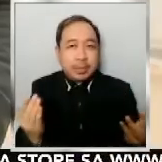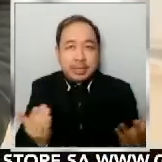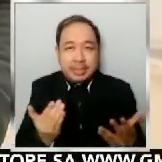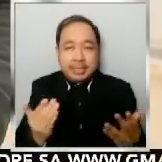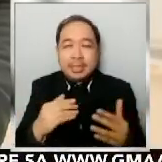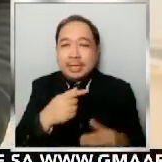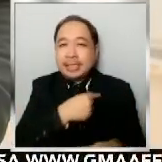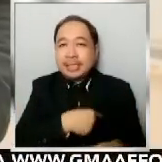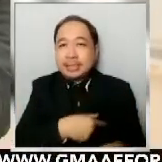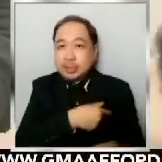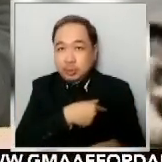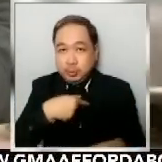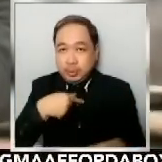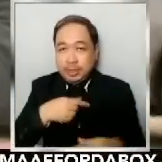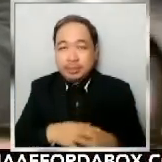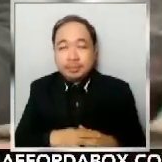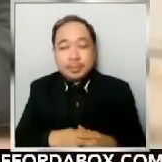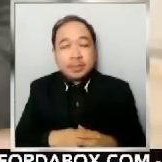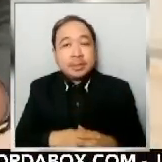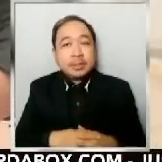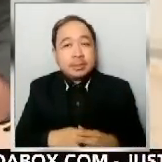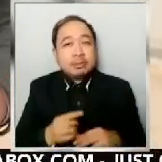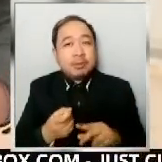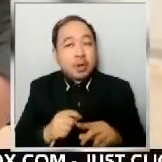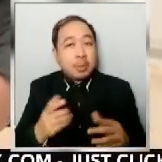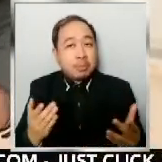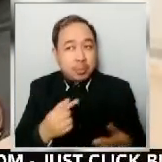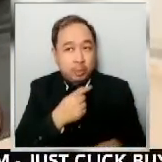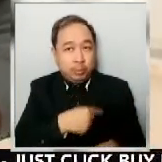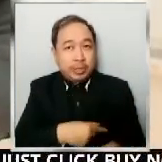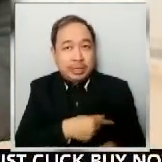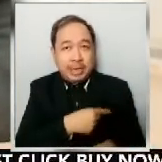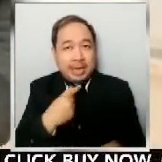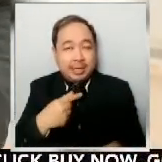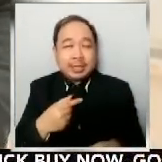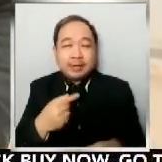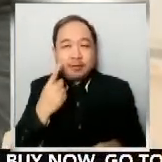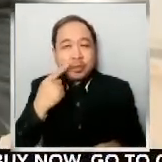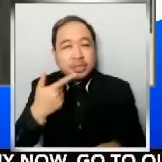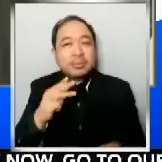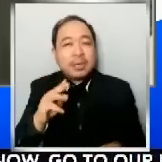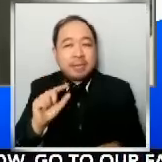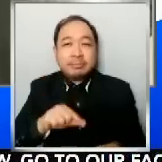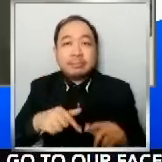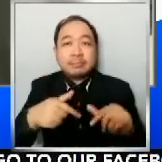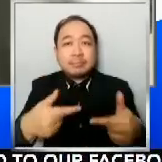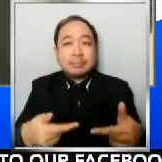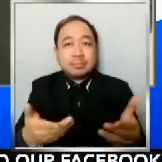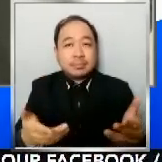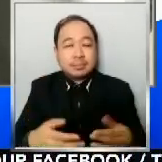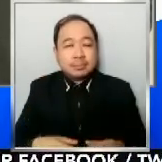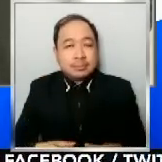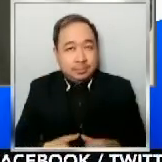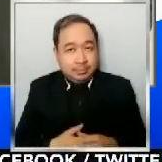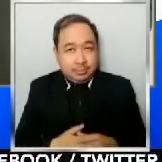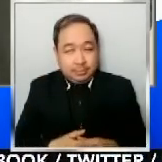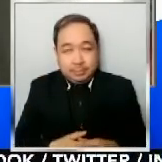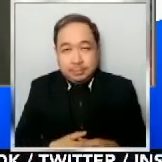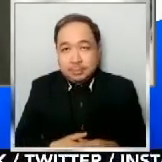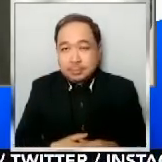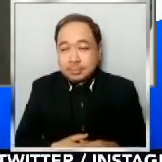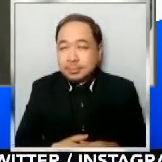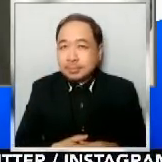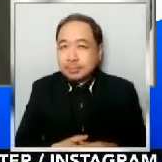nga po rito sa Davos, Switzerland, para po sa GMA Integrated News, balik muna po sa inyo. Maraming salamat sa iyo,